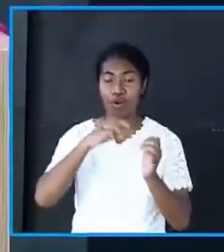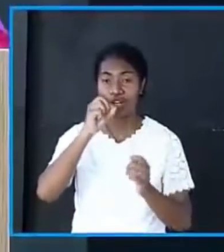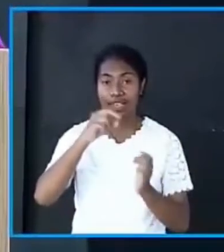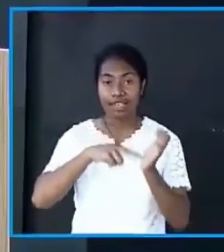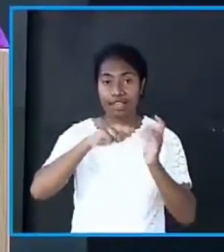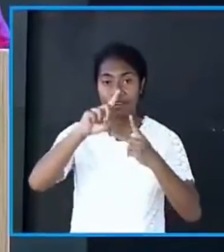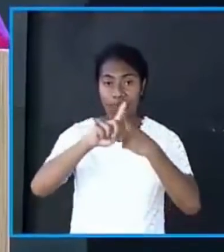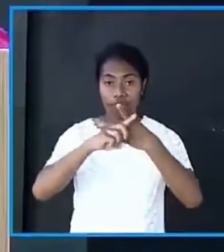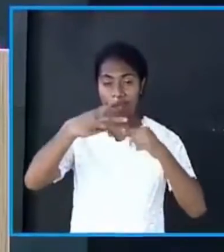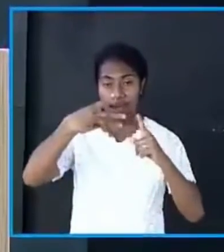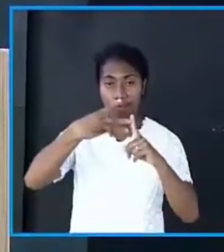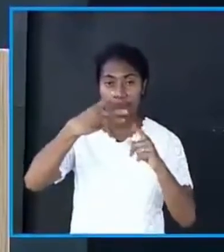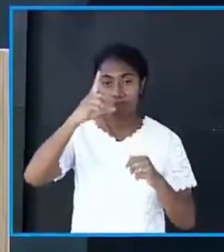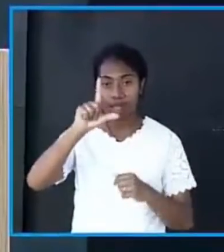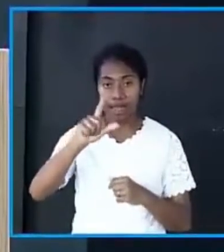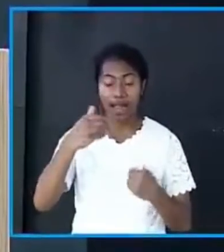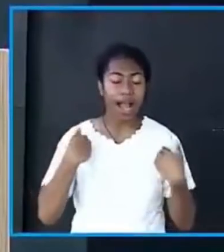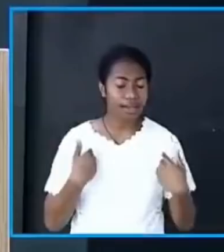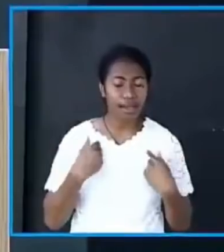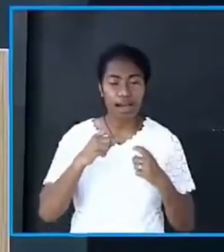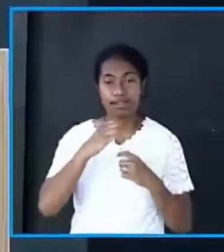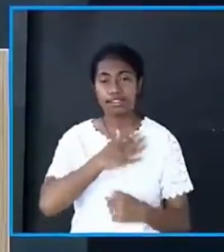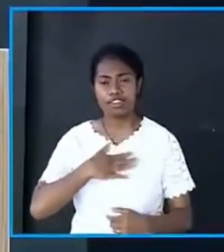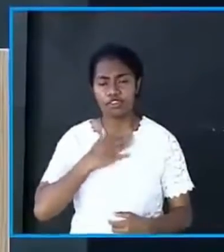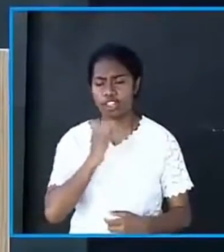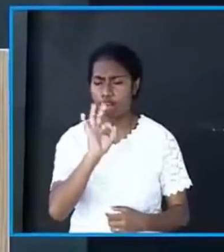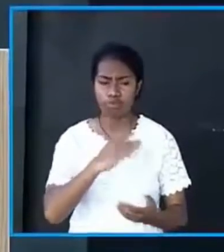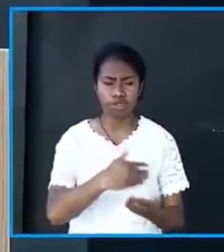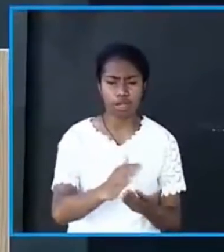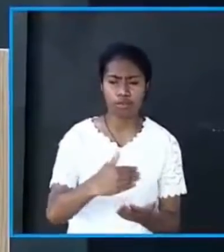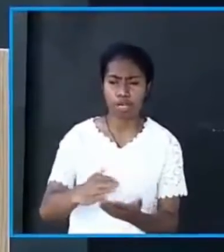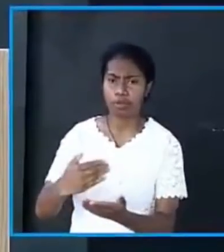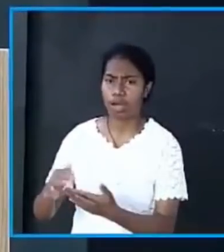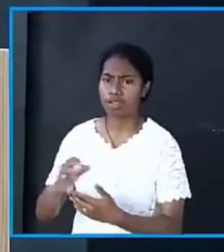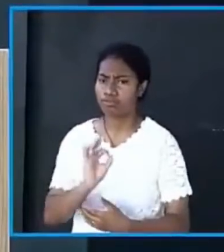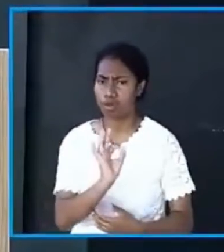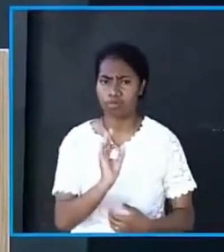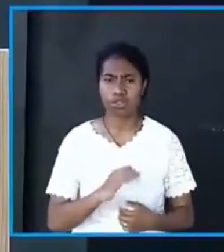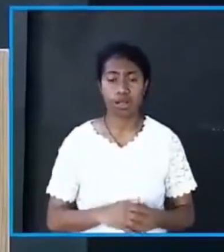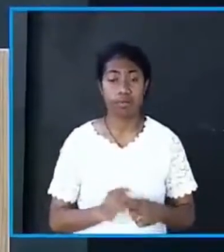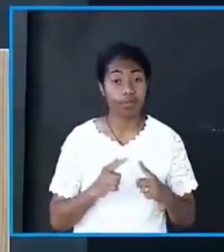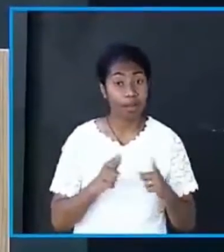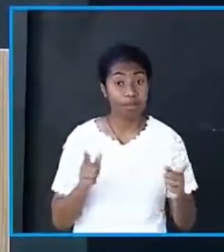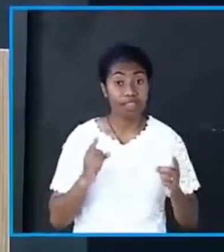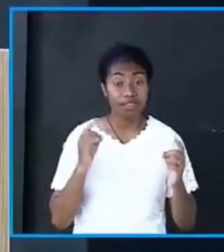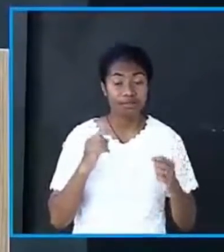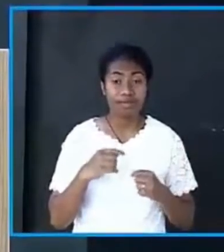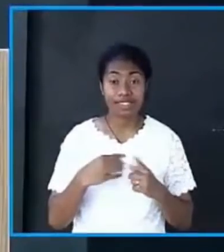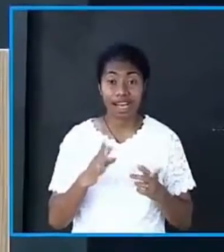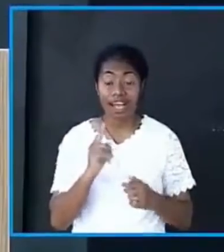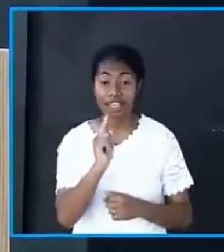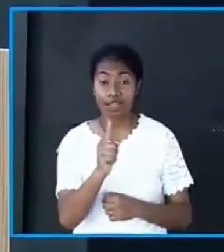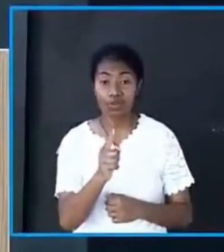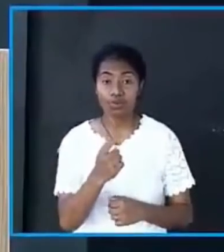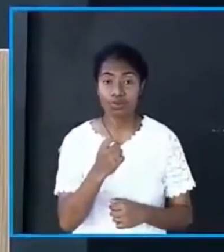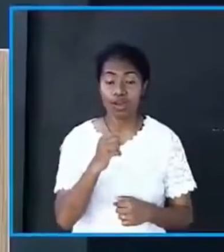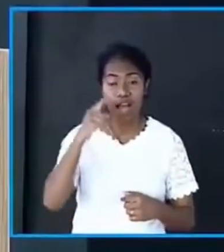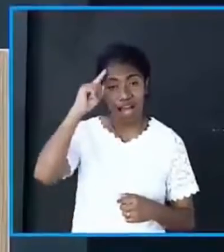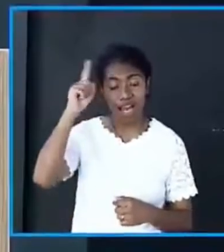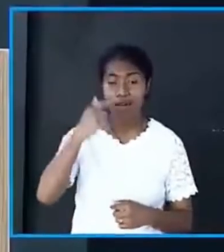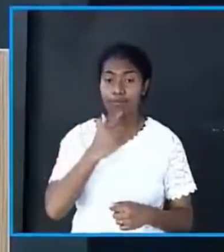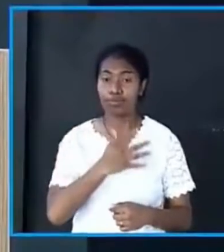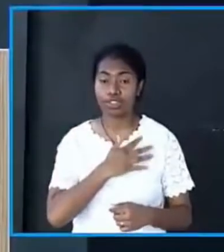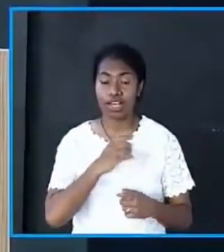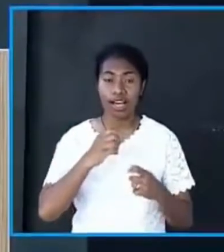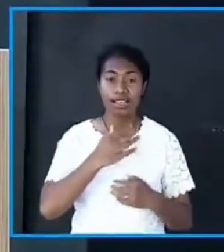Allah yang tidak bisa dibagi tapi selain itu Allah juga mempunyai komunike pelet ribut yakni